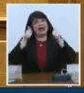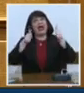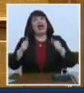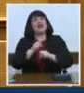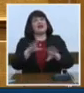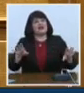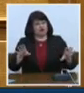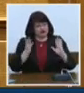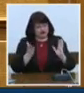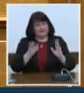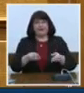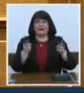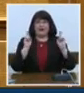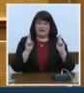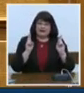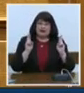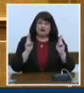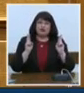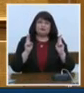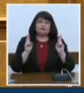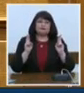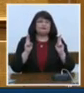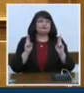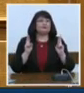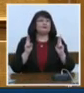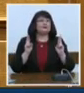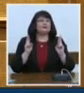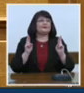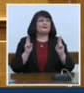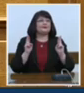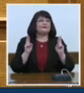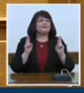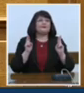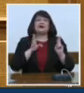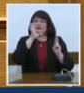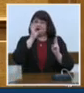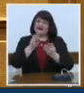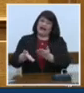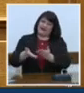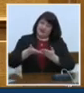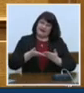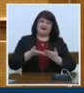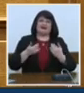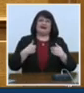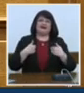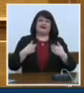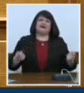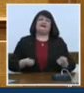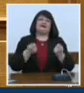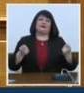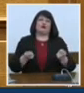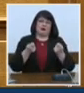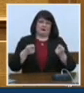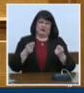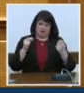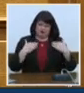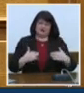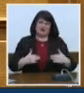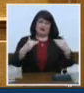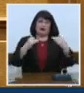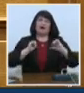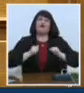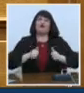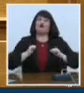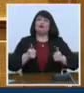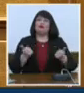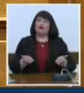Και ελπίζω ότι θα βρουν διακομματική στήριξη σήμερα στην Ολομέλεια. Είναι πρωτοβουλίες